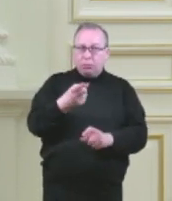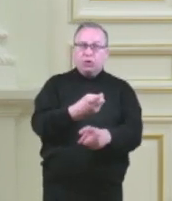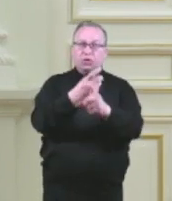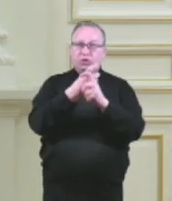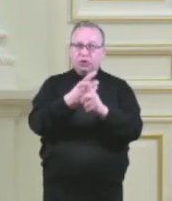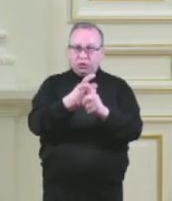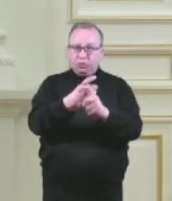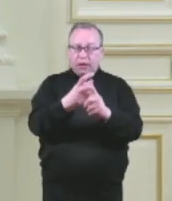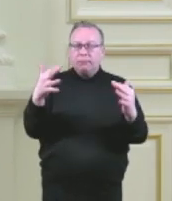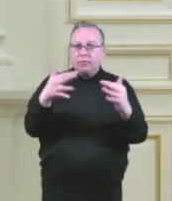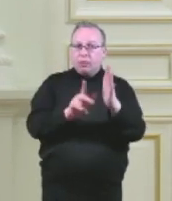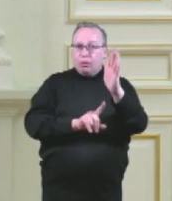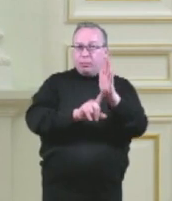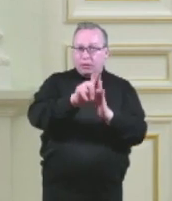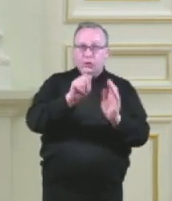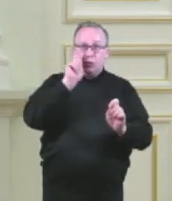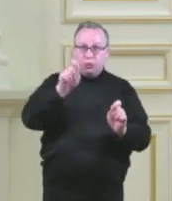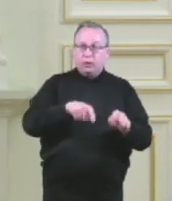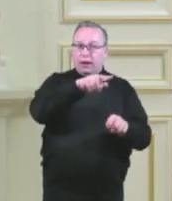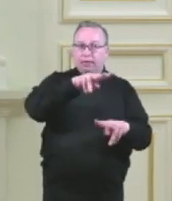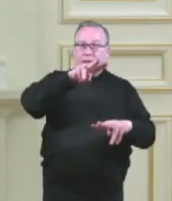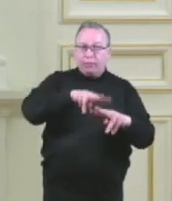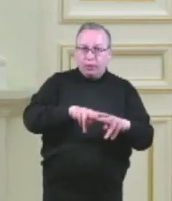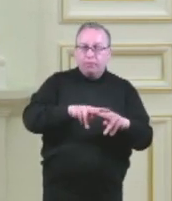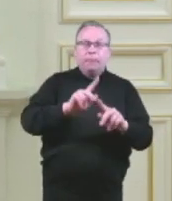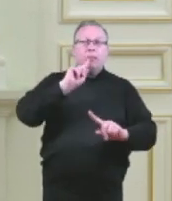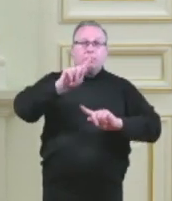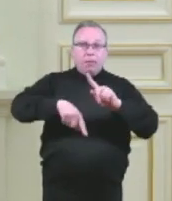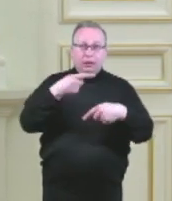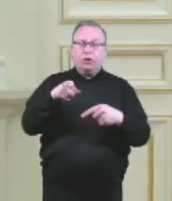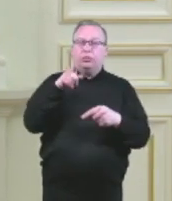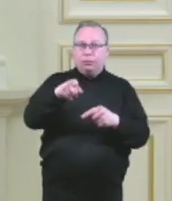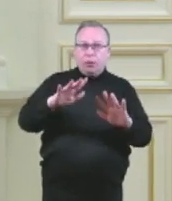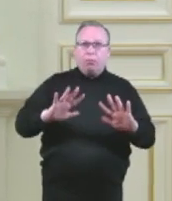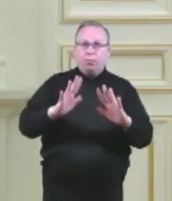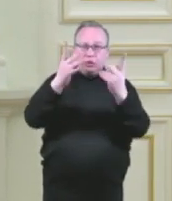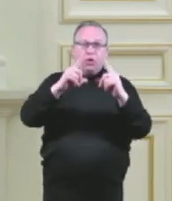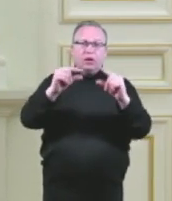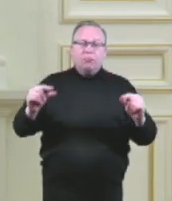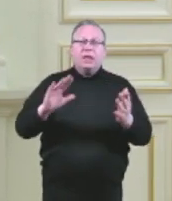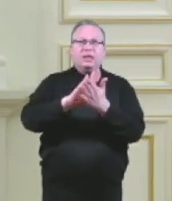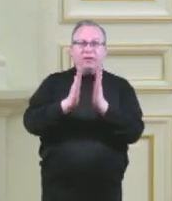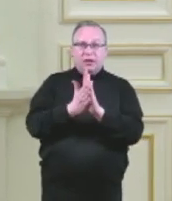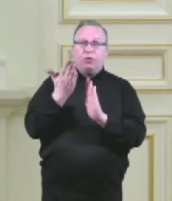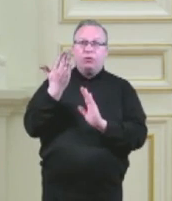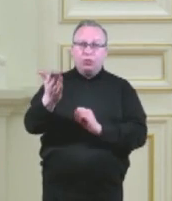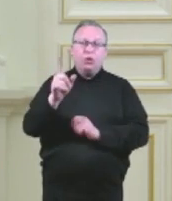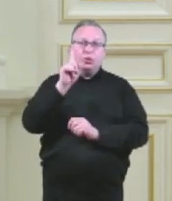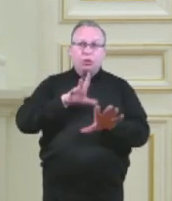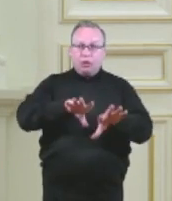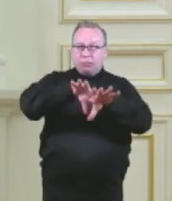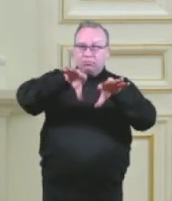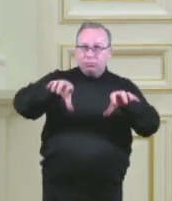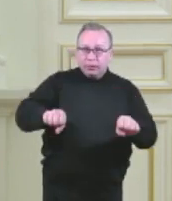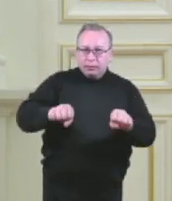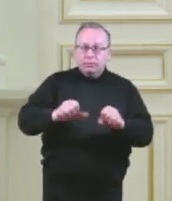karo Ukrainoje pradžios. Beveik metai nuo to momento, kai negailestingas Kremliaus režimas, vedinas imperialistinių